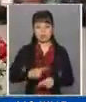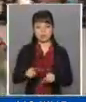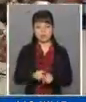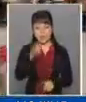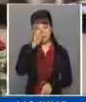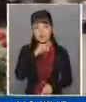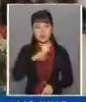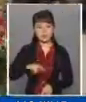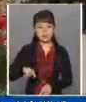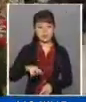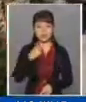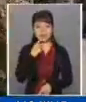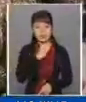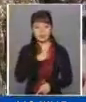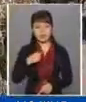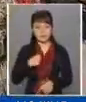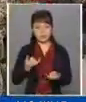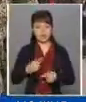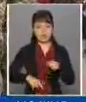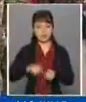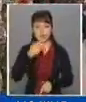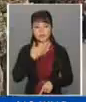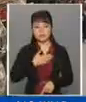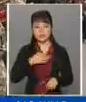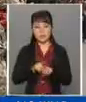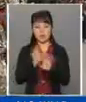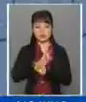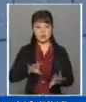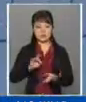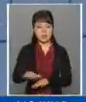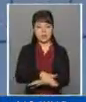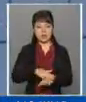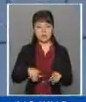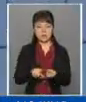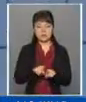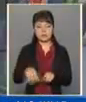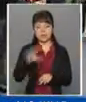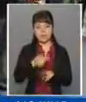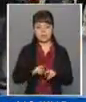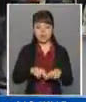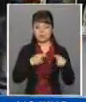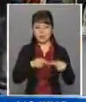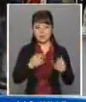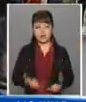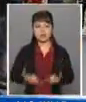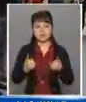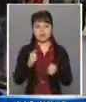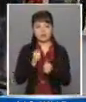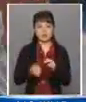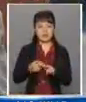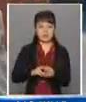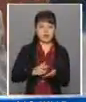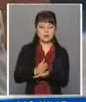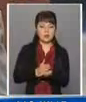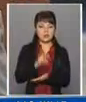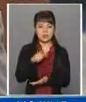Қазақ әдебиетіндегі алатын рөлі отансүйгіштігі туралы айтылды. Сондай-ақ ел жұртының мүддесі үшін аянбай қызмет еткен өр рухты алаш азаматтары да